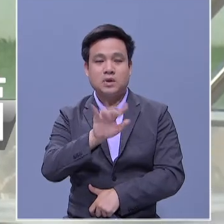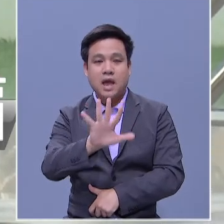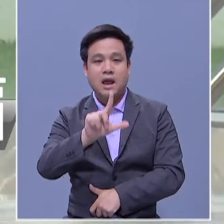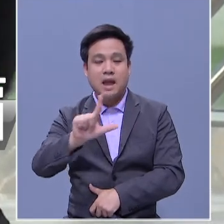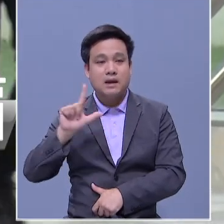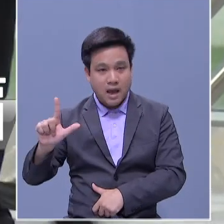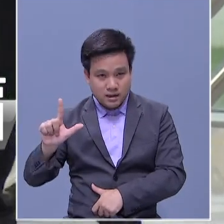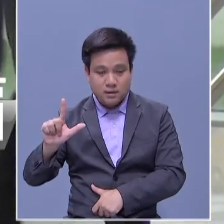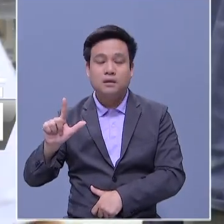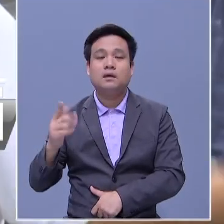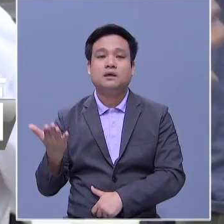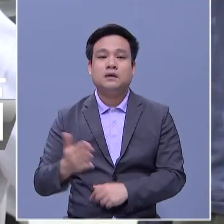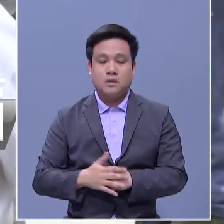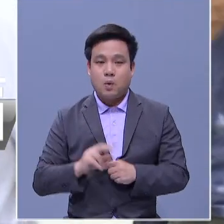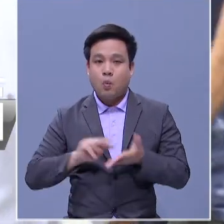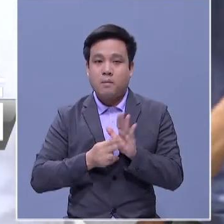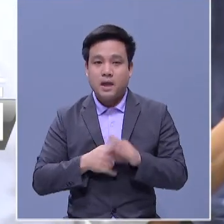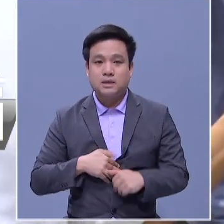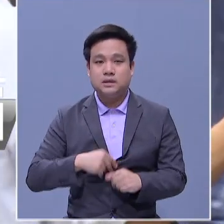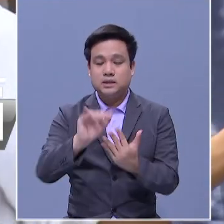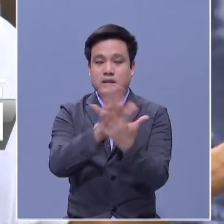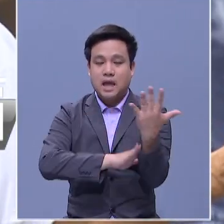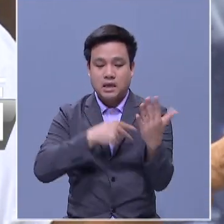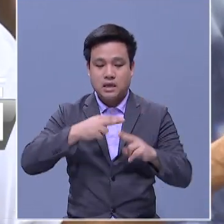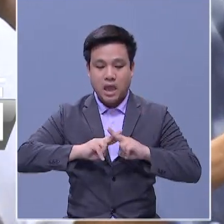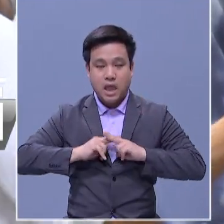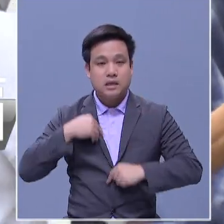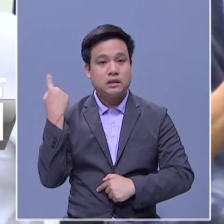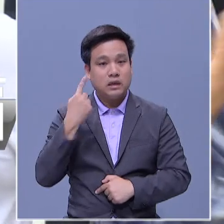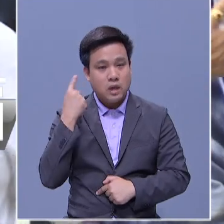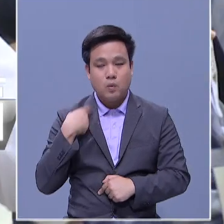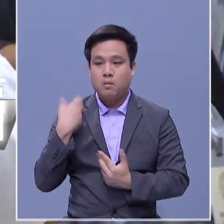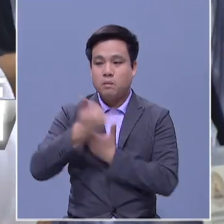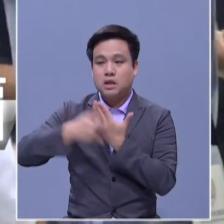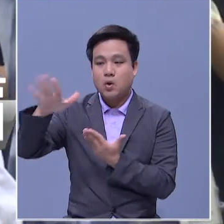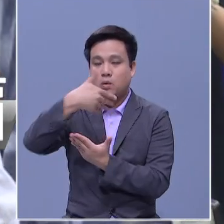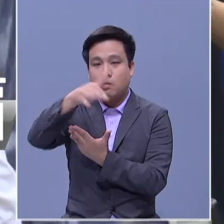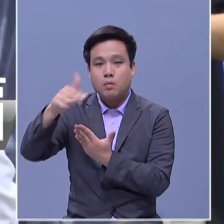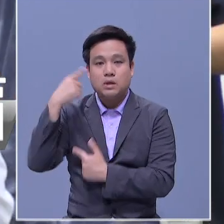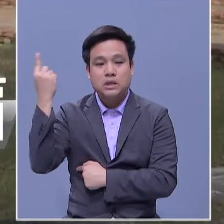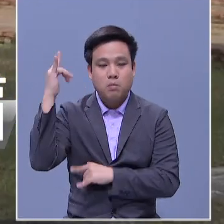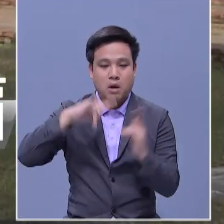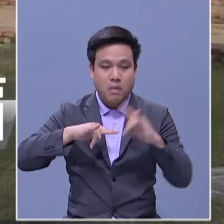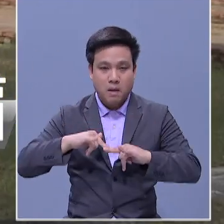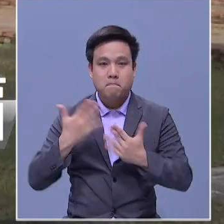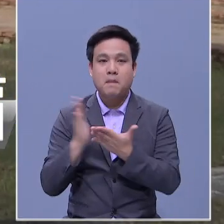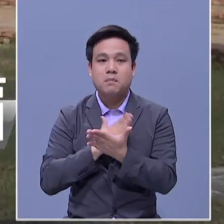โดยจะแบ่งเป็นการเที่ยวในประเทศ1ล้านล้านแล้วก็นักท่องเที่ยวต่างชาติเนี่ย 2.5